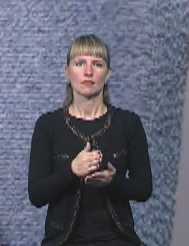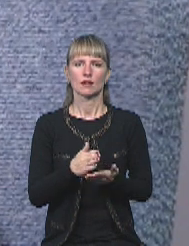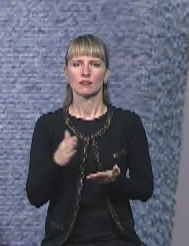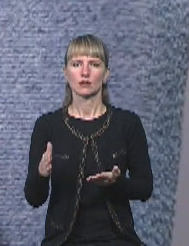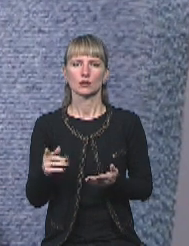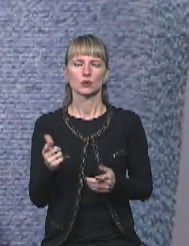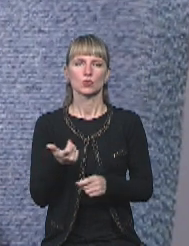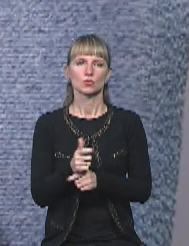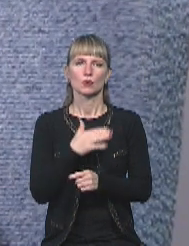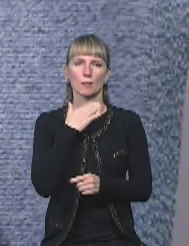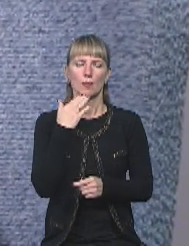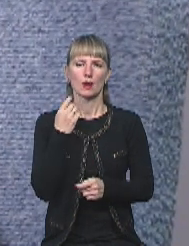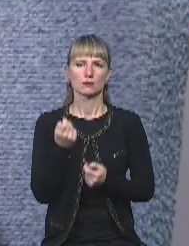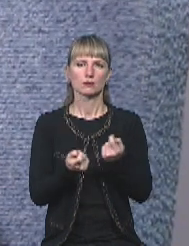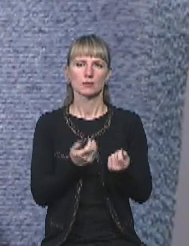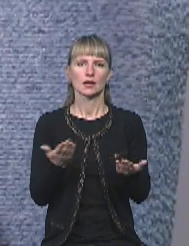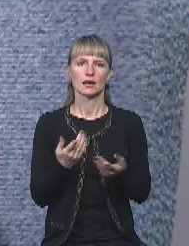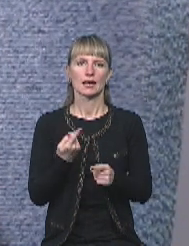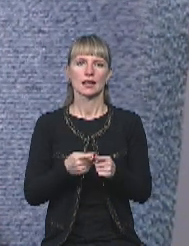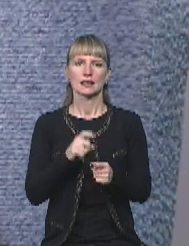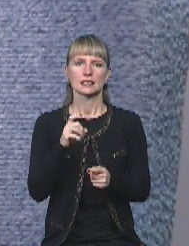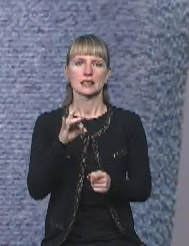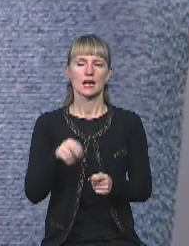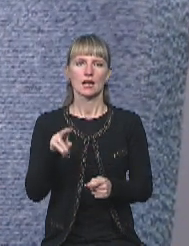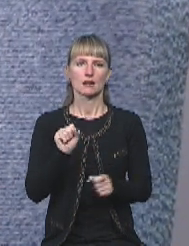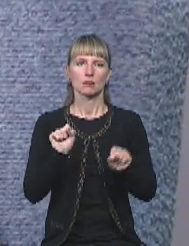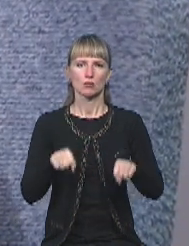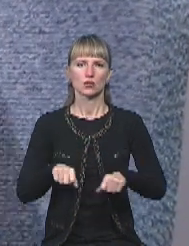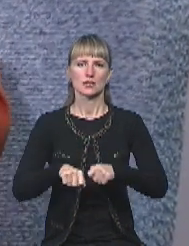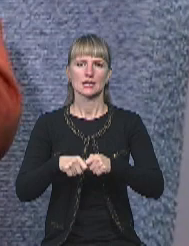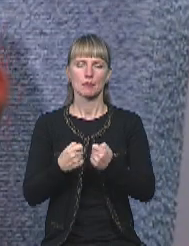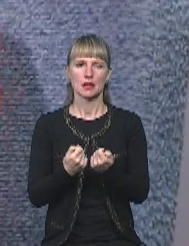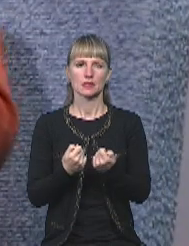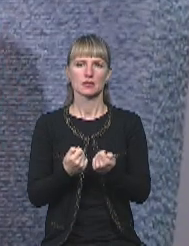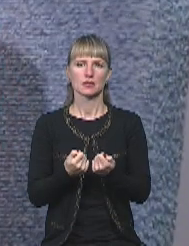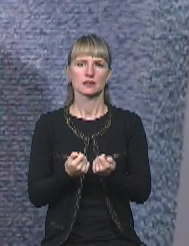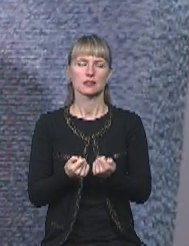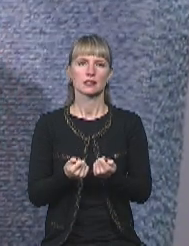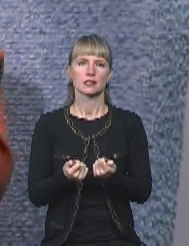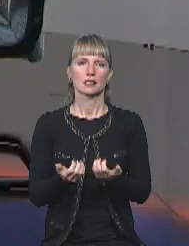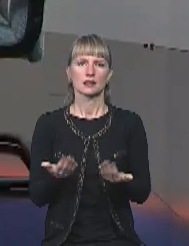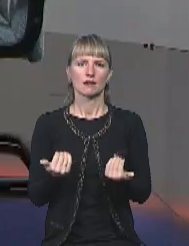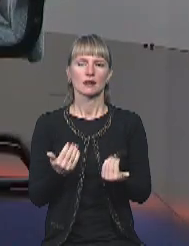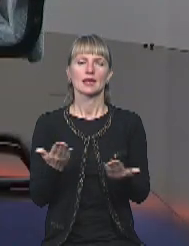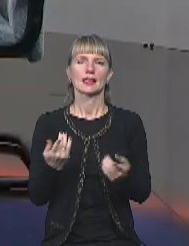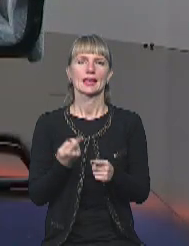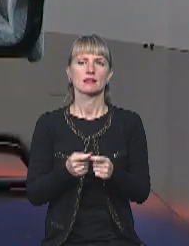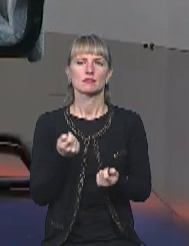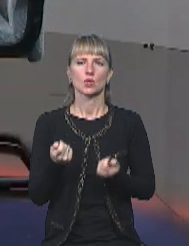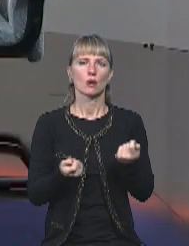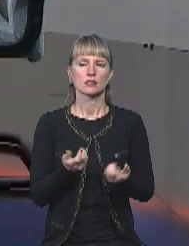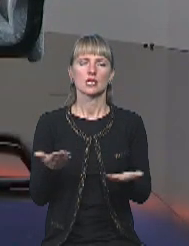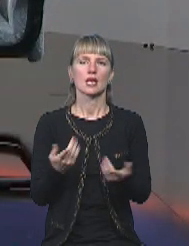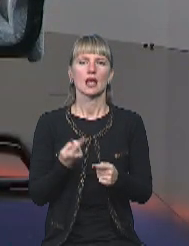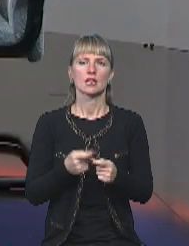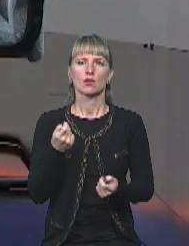бо дуже багато нюансів, об які ця зрада може зламатися. Давайте наостанок, які це нюанси? Об які